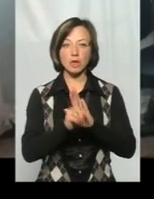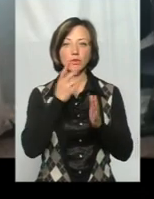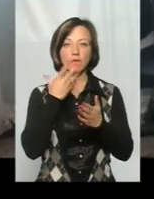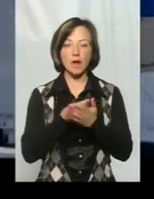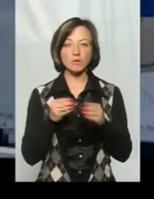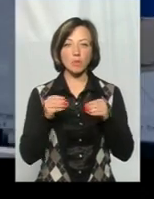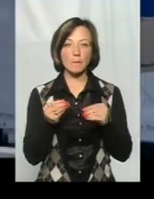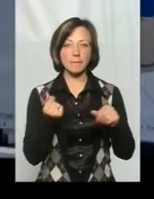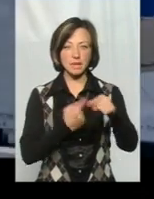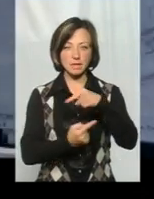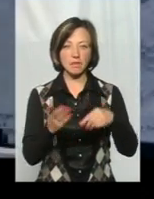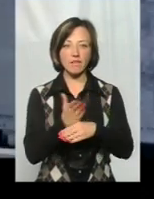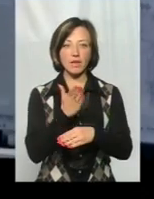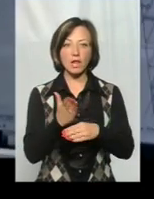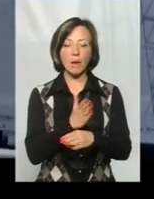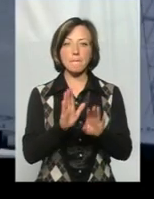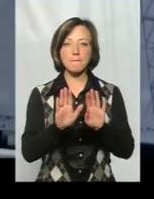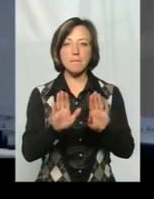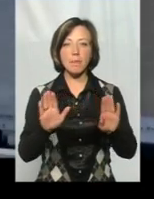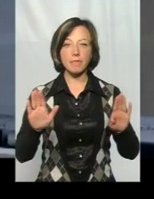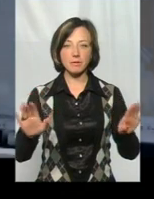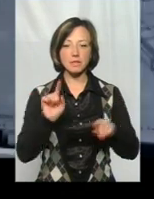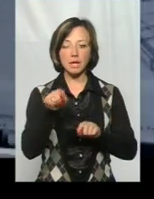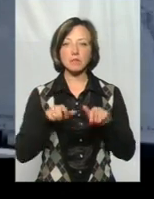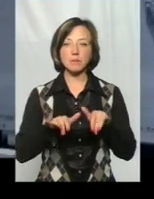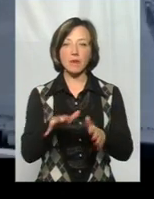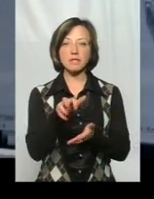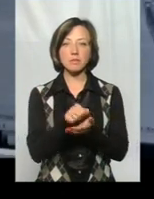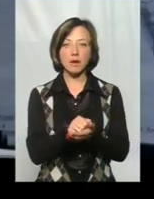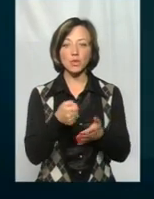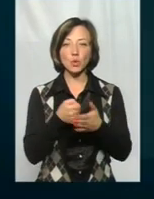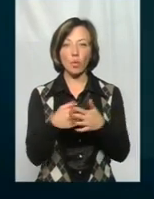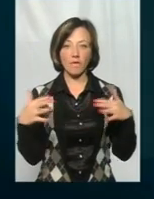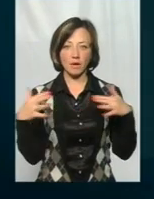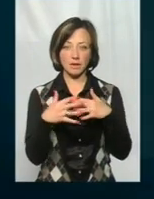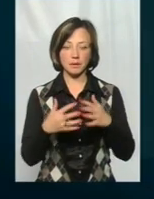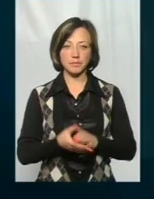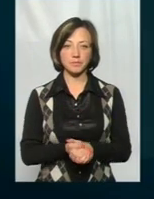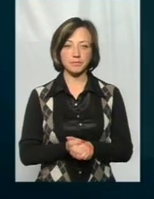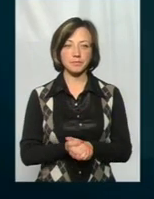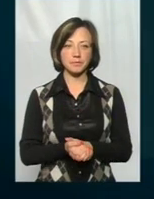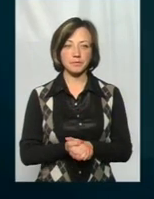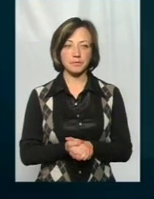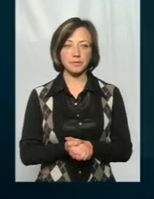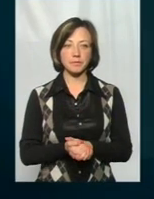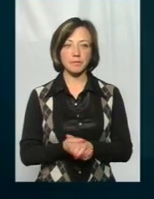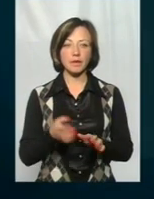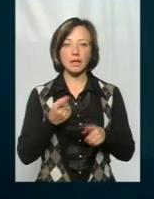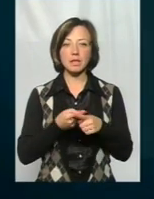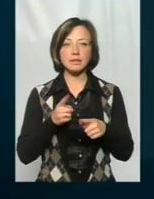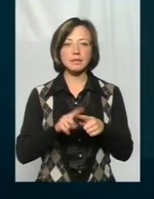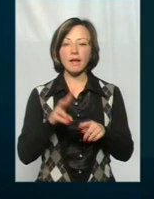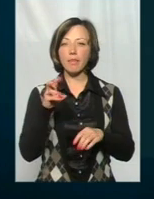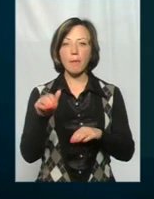власного бізнесу – виготовлення меблів. Це та справа, якою він займався до війни. Це не благодійна допомога, це